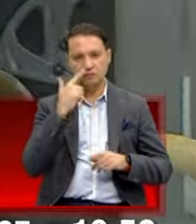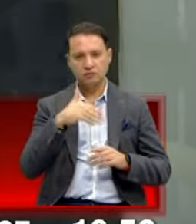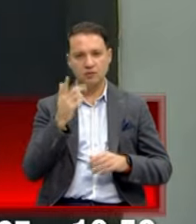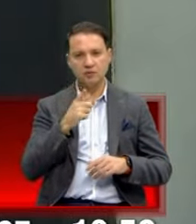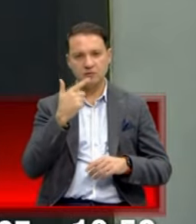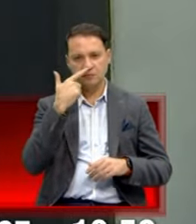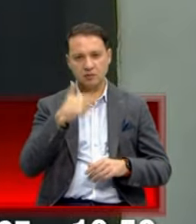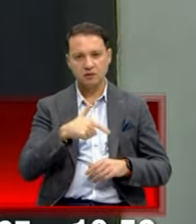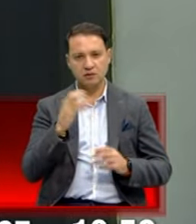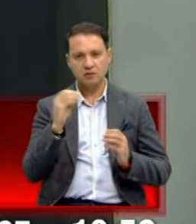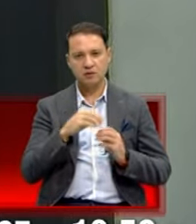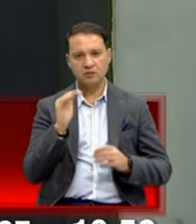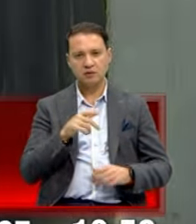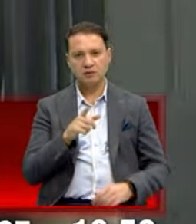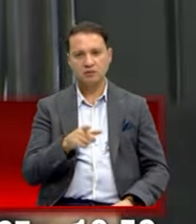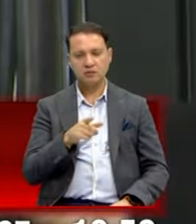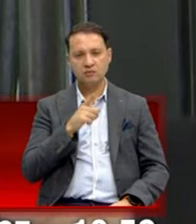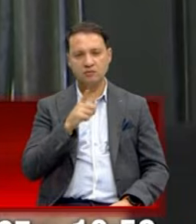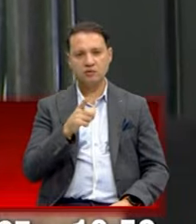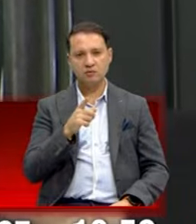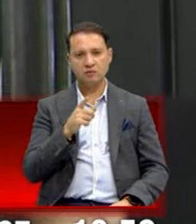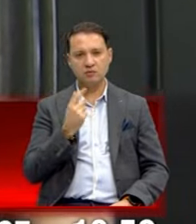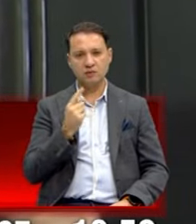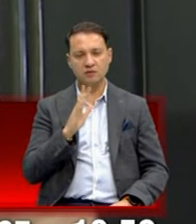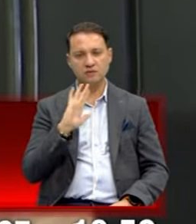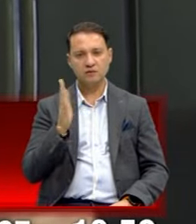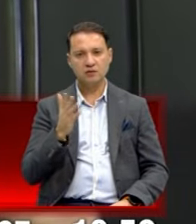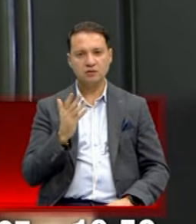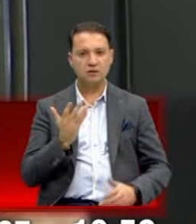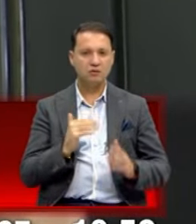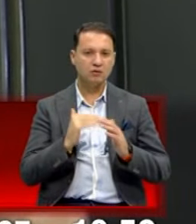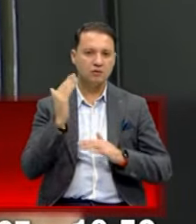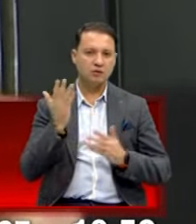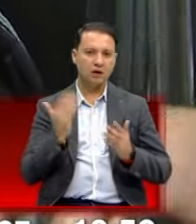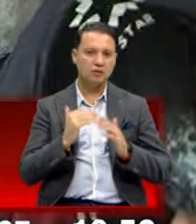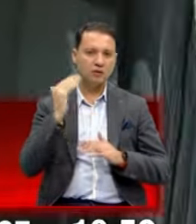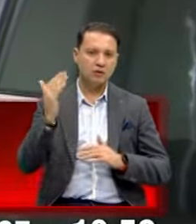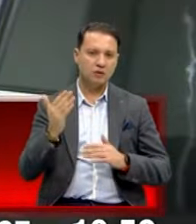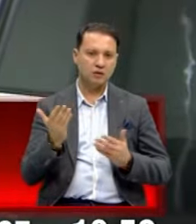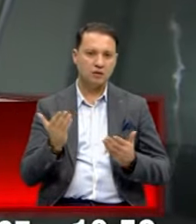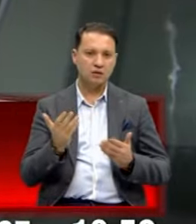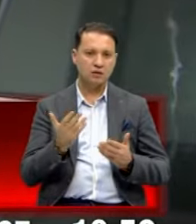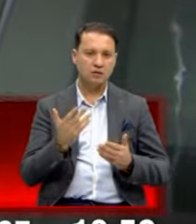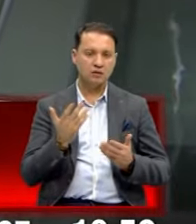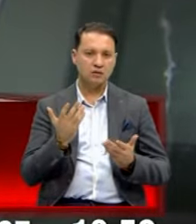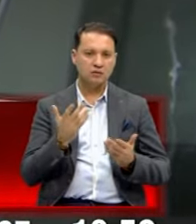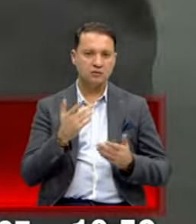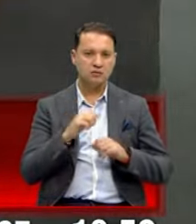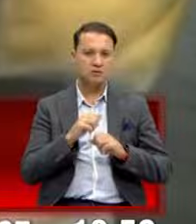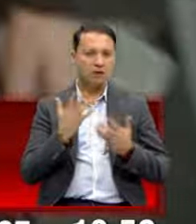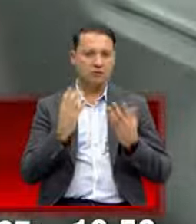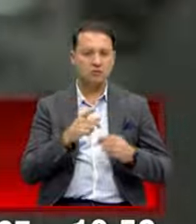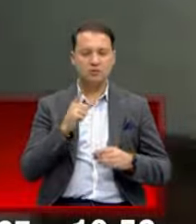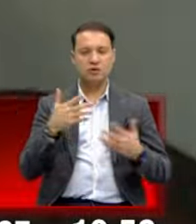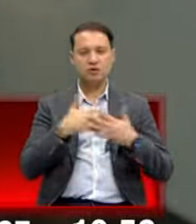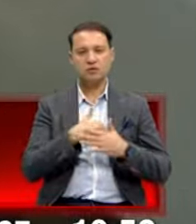sonra benzine de zam göründü. Bu biraz fazlanın ötesinden daha ötede oldu. Daha araç binmeyiz herhalde bu gidişte. Bu